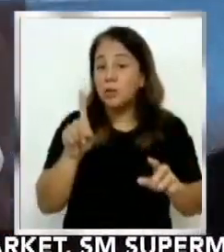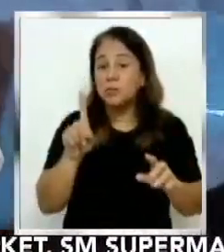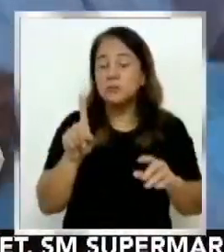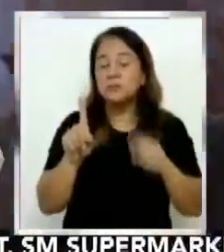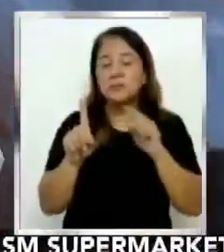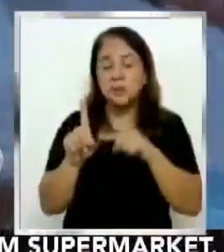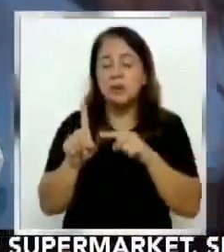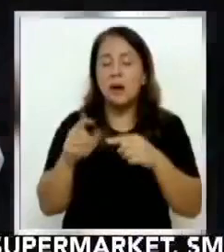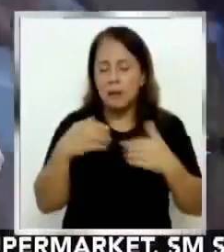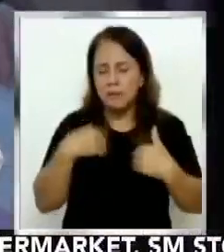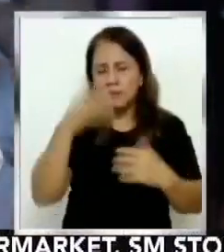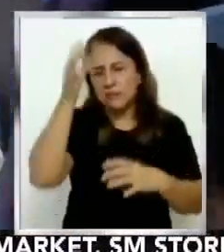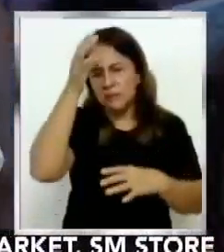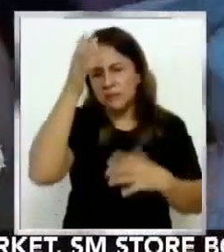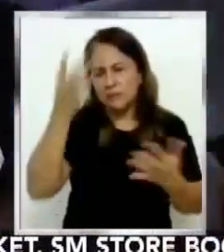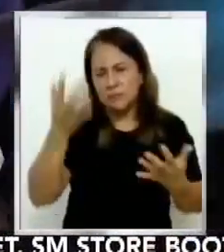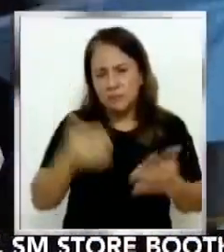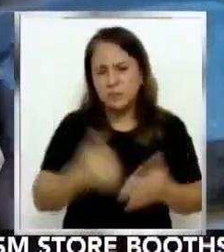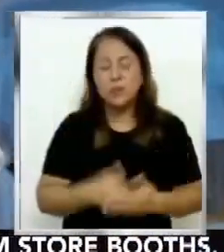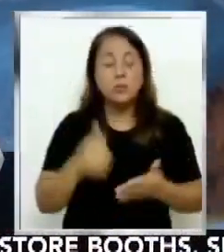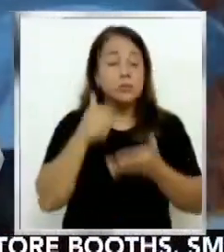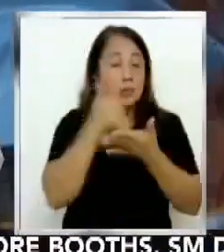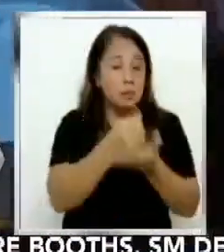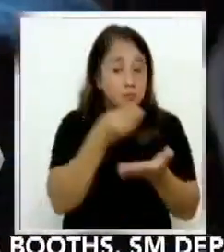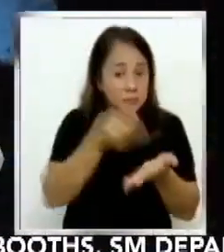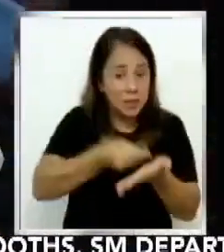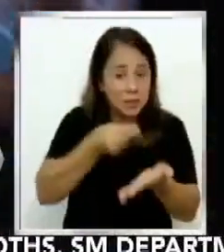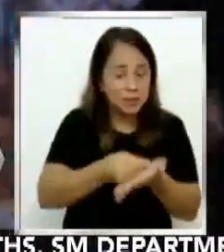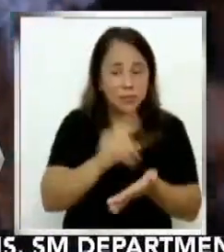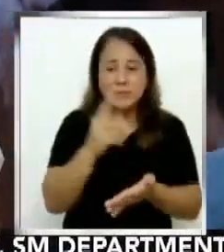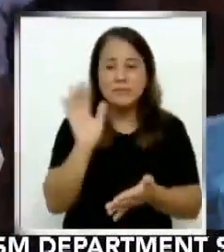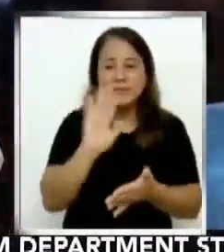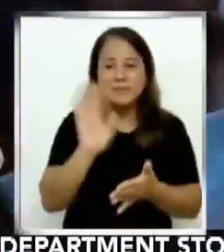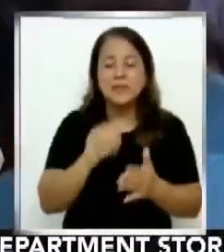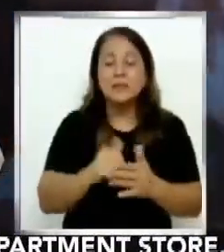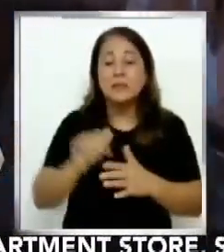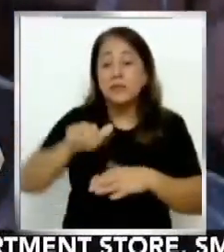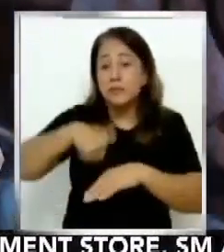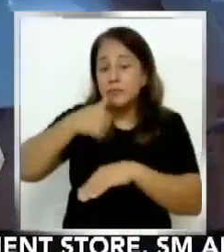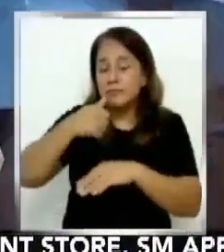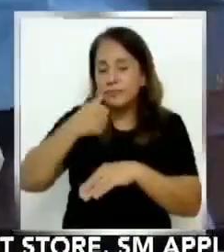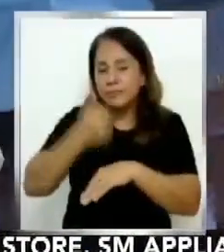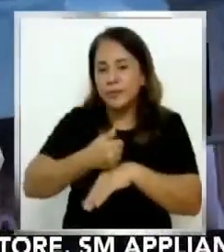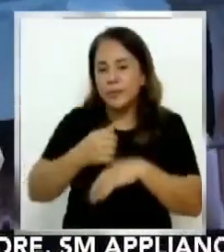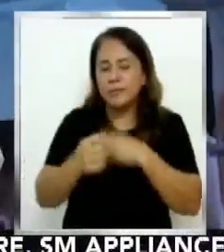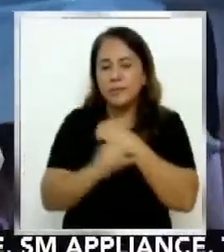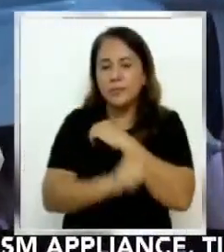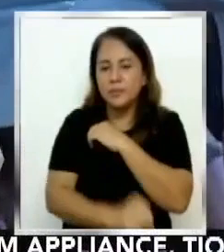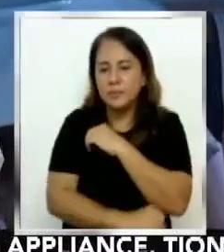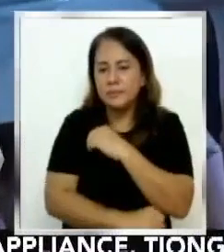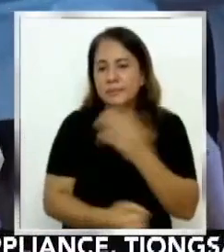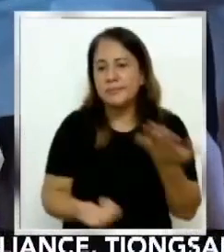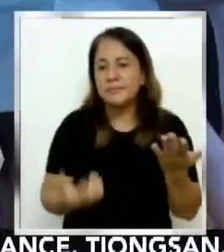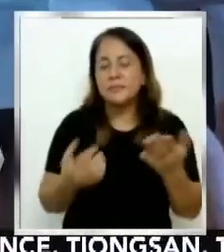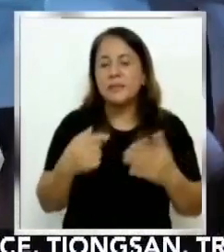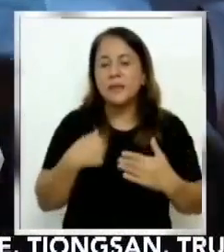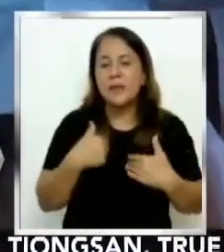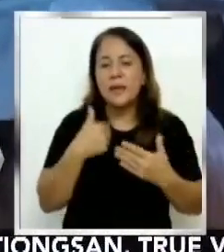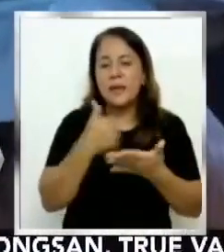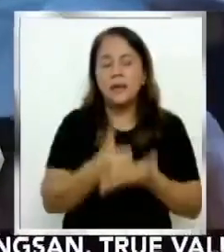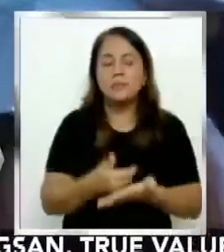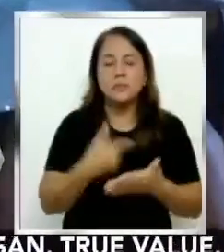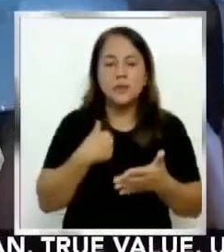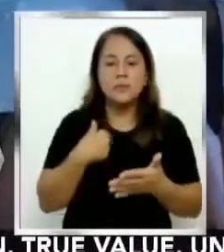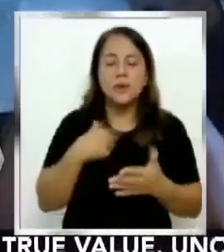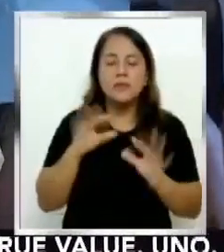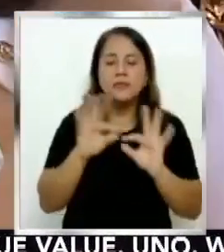pagbibigay ng tulong pinansyal, magtatatag ang foundation ng Childhood Cancer Help Desk para sa mga pamilyang dumaranas ng